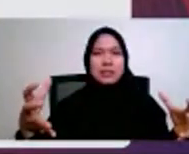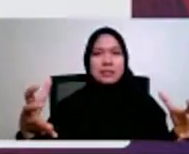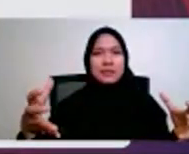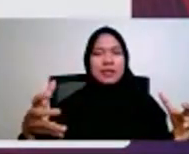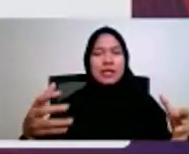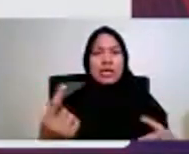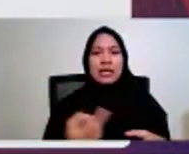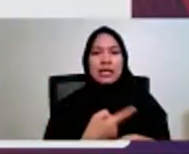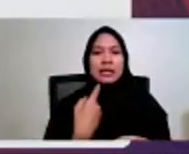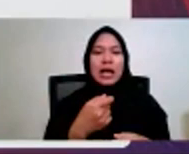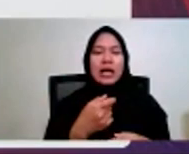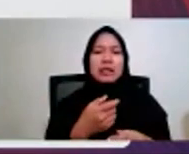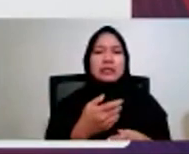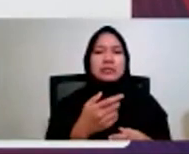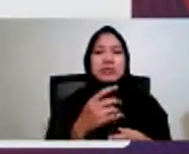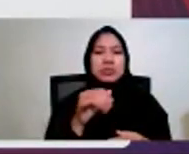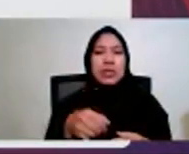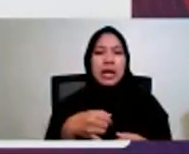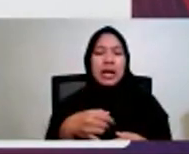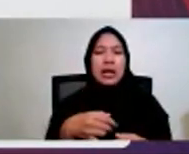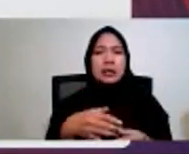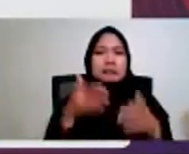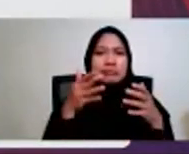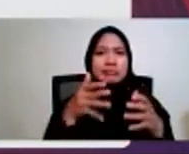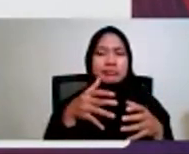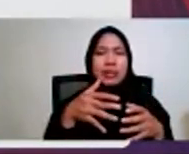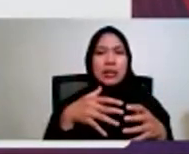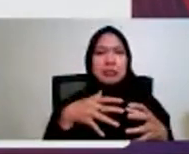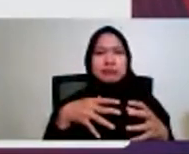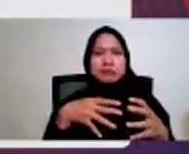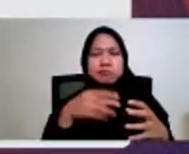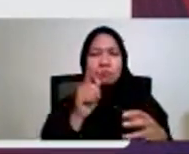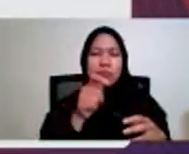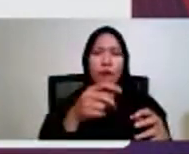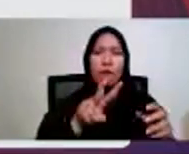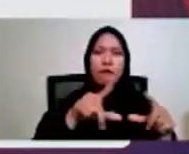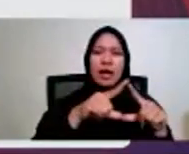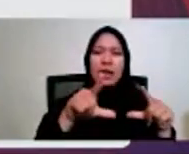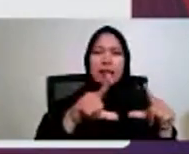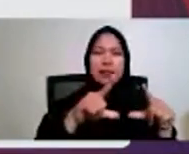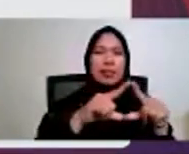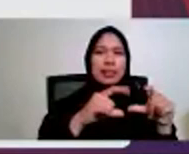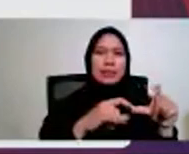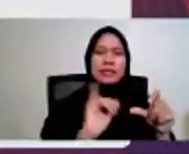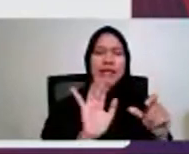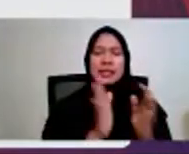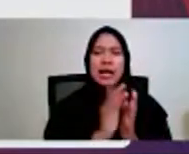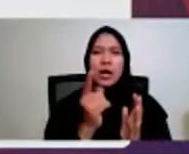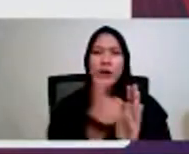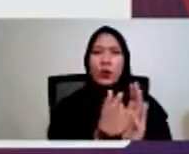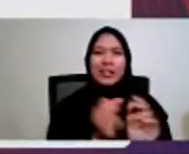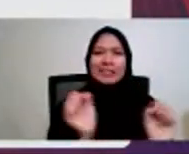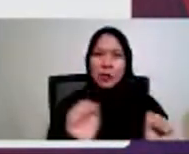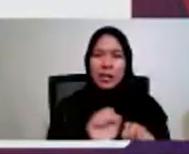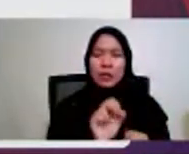melakukan intervensi di pasar valas bahkan sesuai undang-undang darurat undang-undang 22 bulu yang dalam